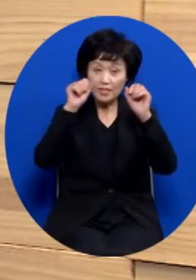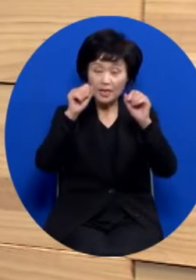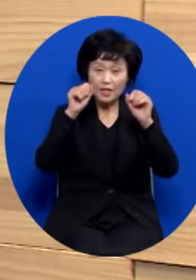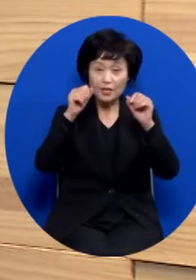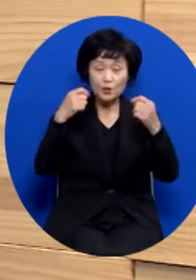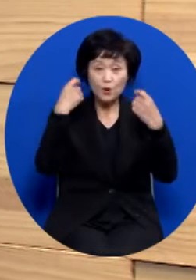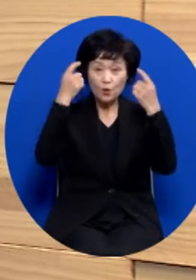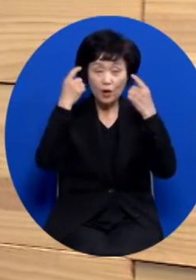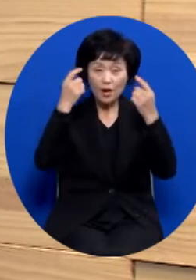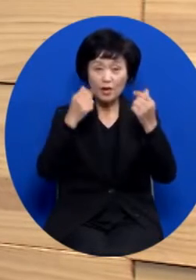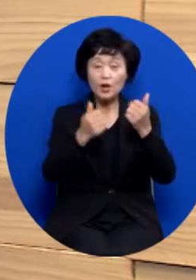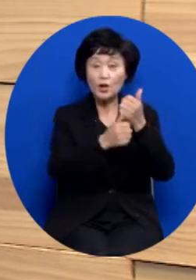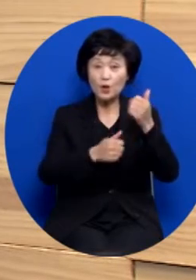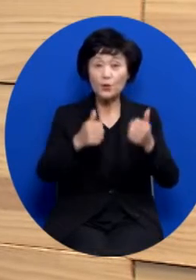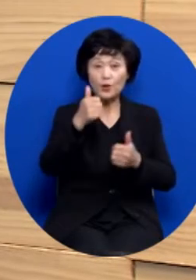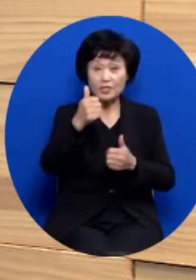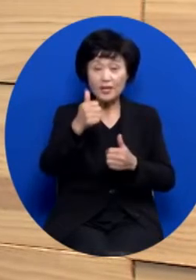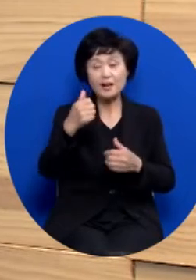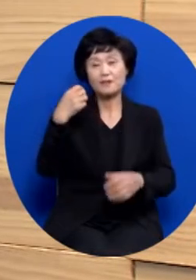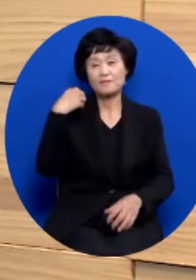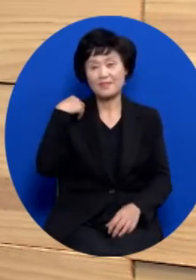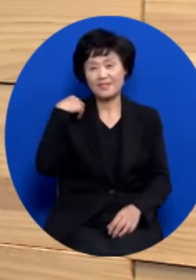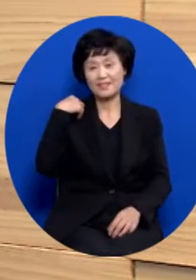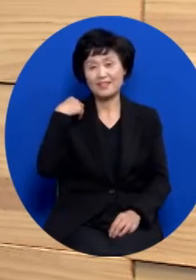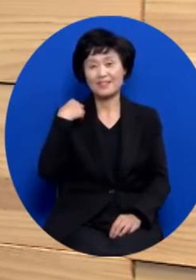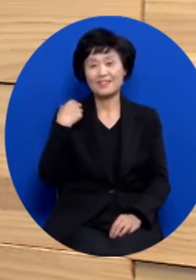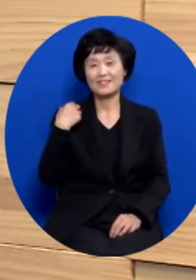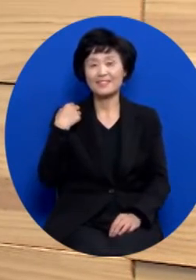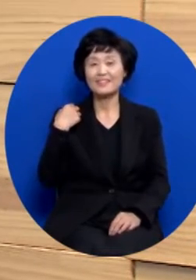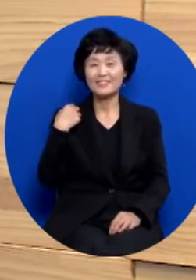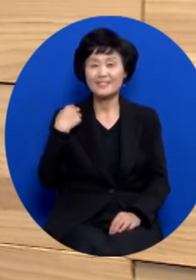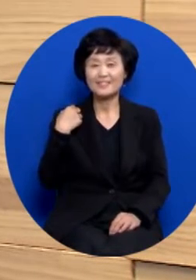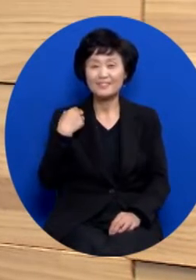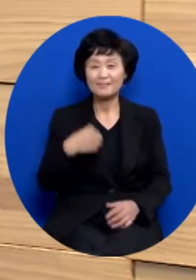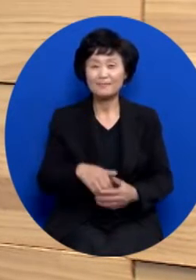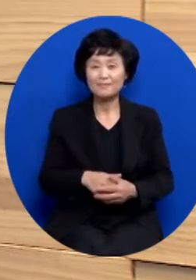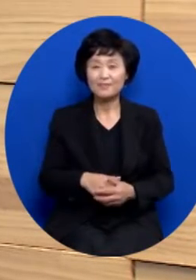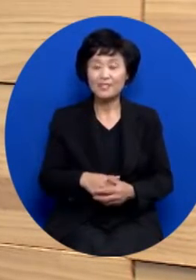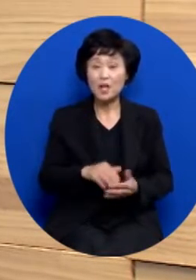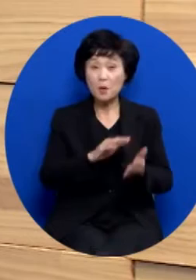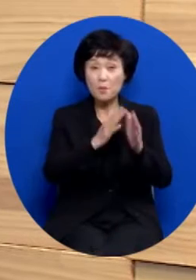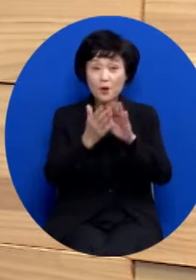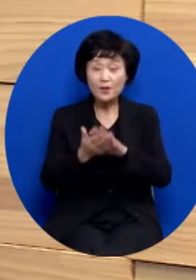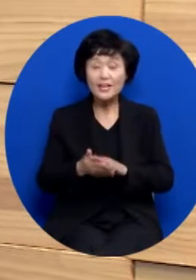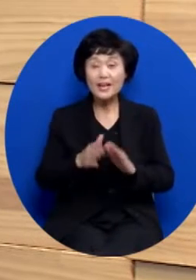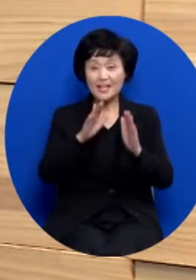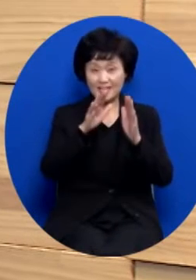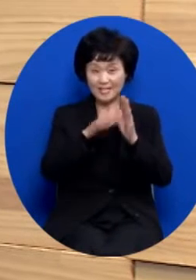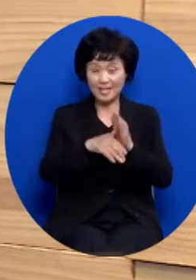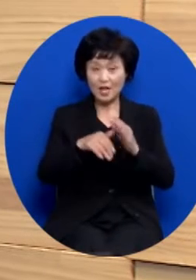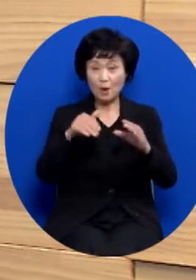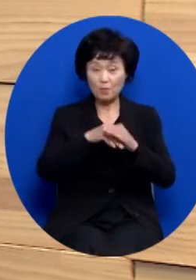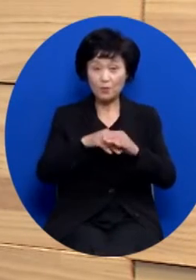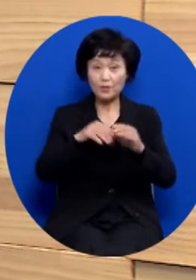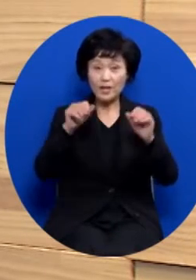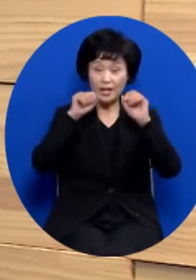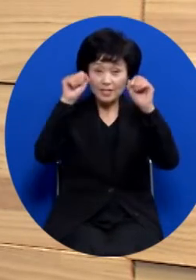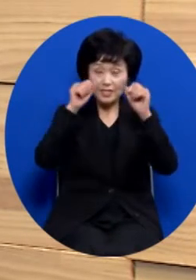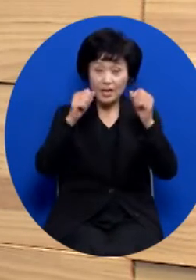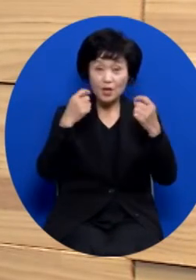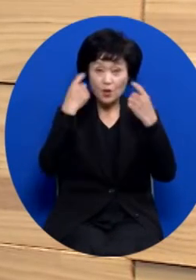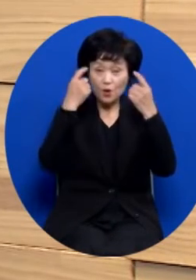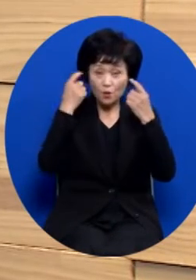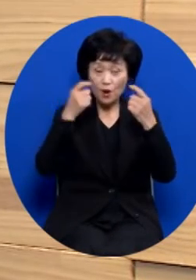문화체육관광위원장으로 아주 중요한 이제 역할을 감당하고 계신데요. 이 변화하는 시대 속에서 문화체육관광위원회가 해야